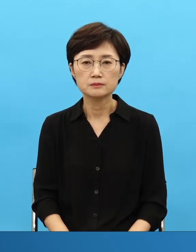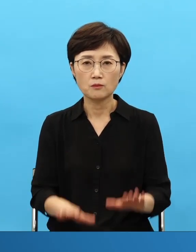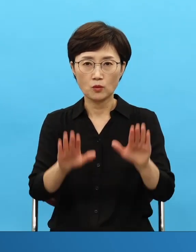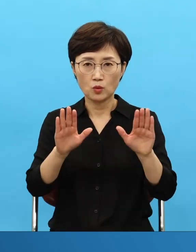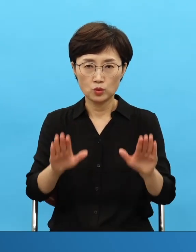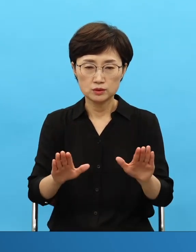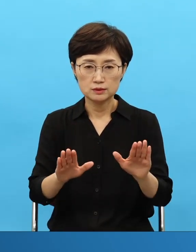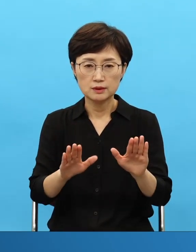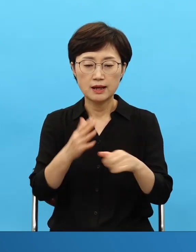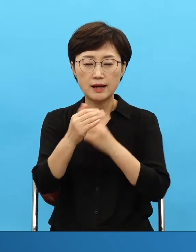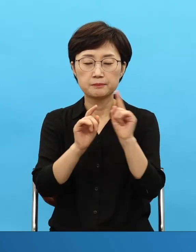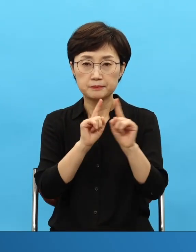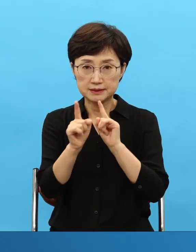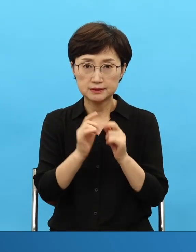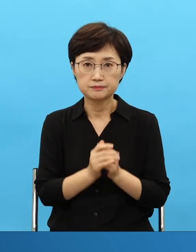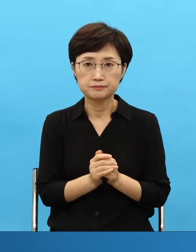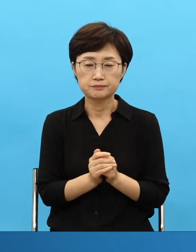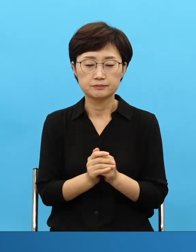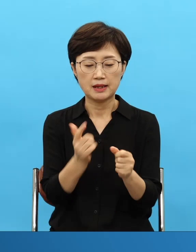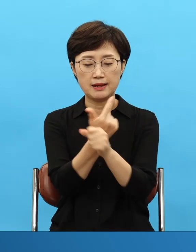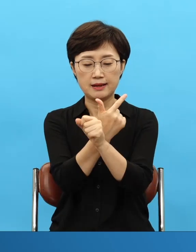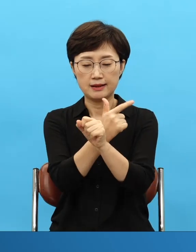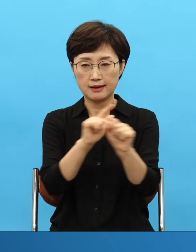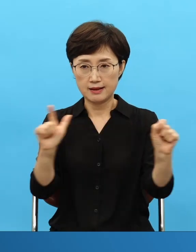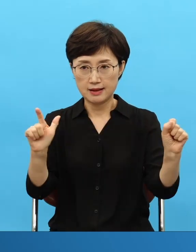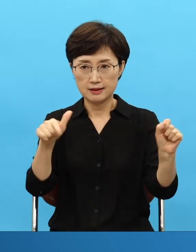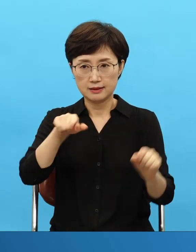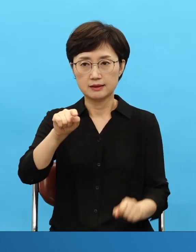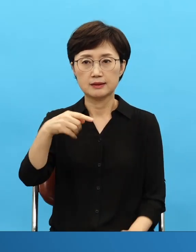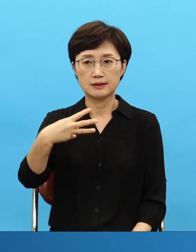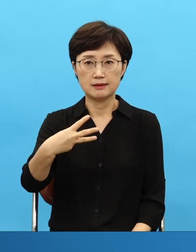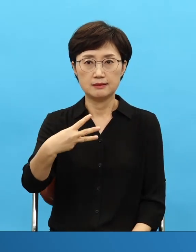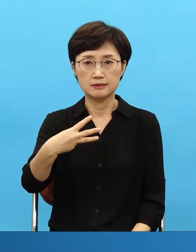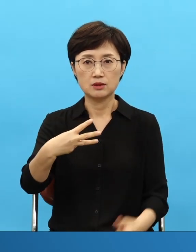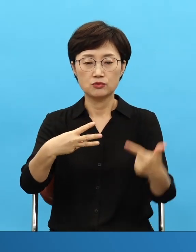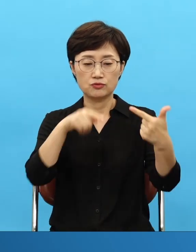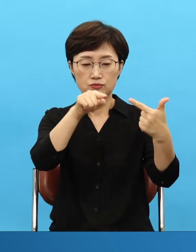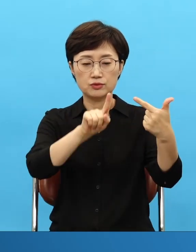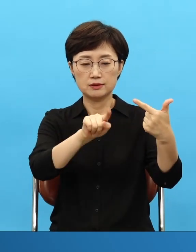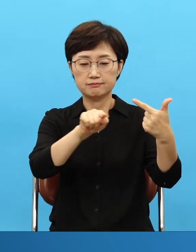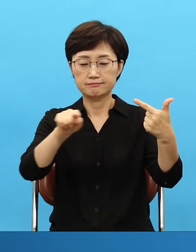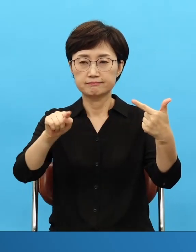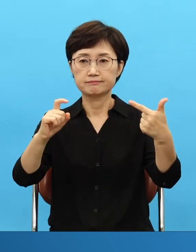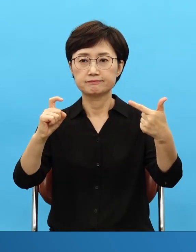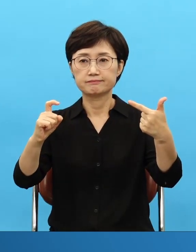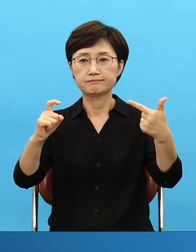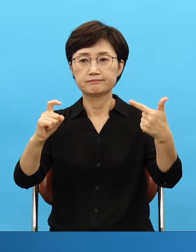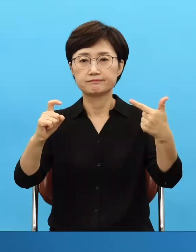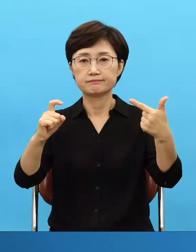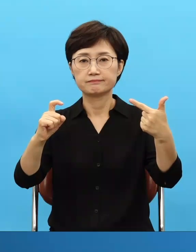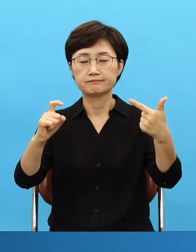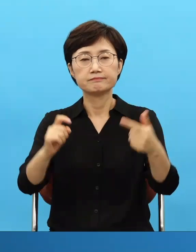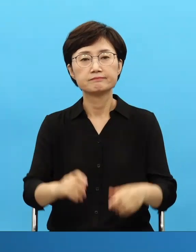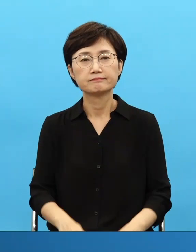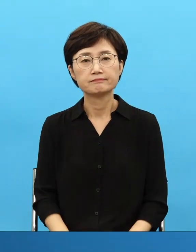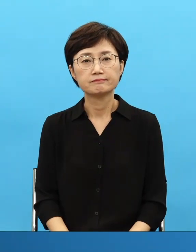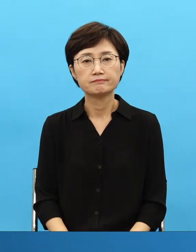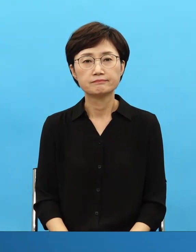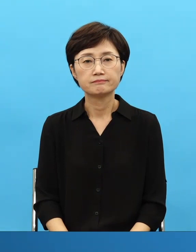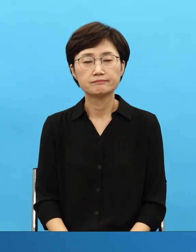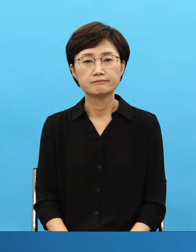성취하실 하나님의 말씀은 갈라디아서 6장 1절에서 10절의 말씀입니다. The word of God that will be fulfilled is Galatians chapter 6 verses 1 through